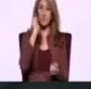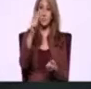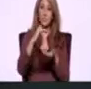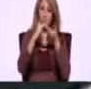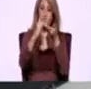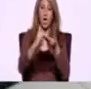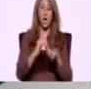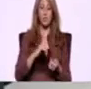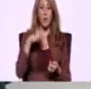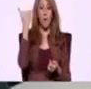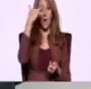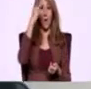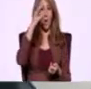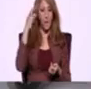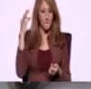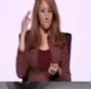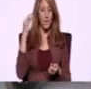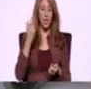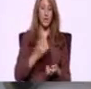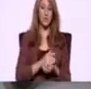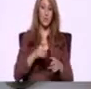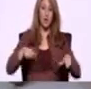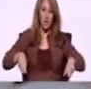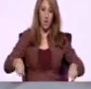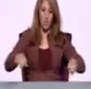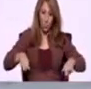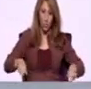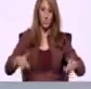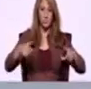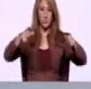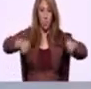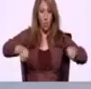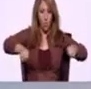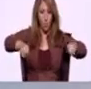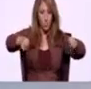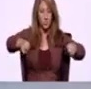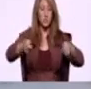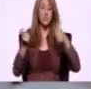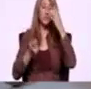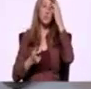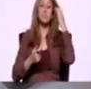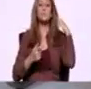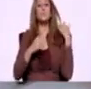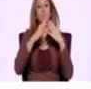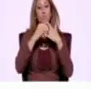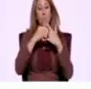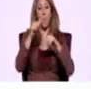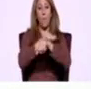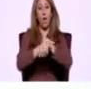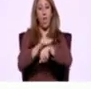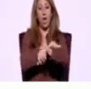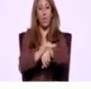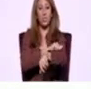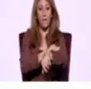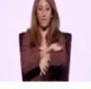عملية جراحية، بالإضافة لتسليم كرسيين متحركين واستقبال حالات الأوتيزم والعلاج الطبيعي. وتم